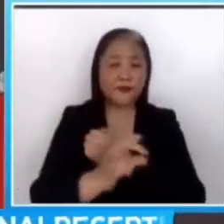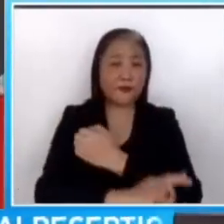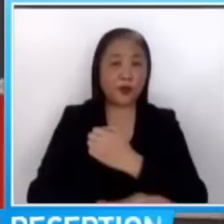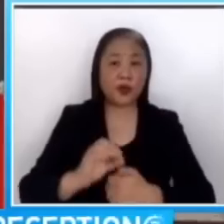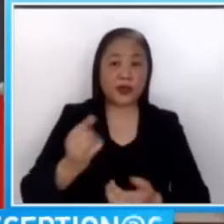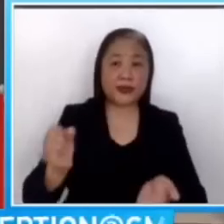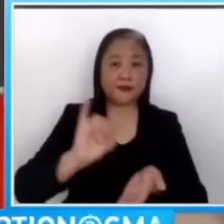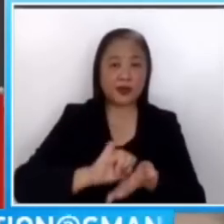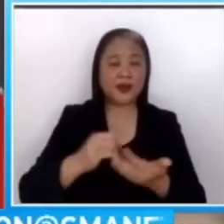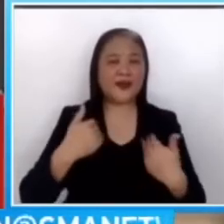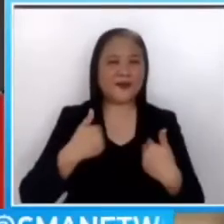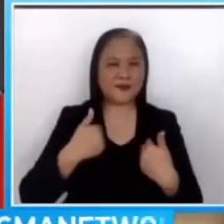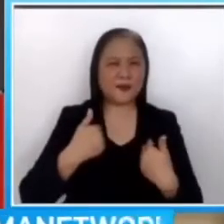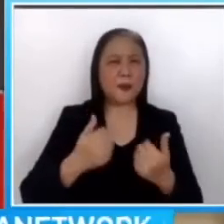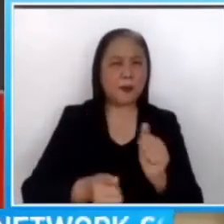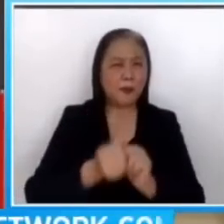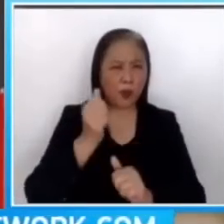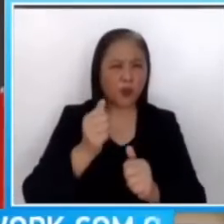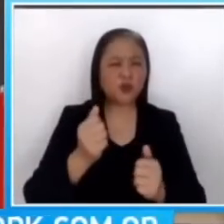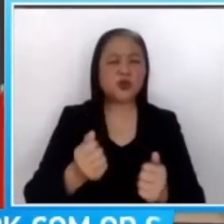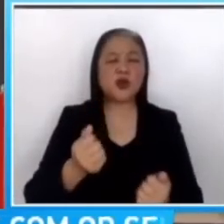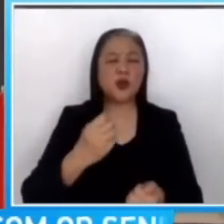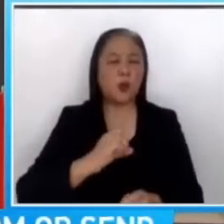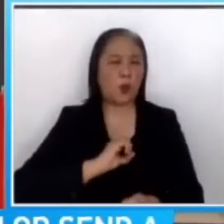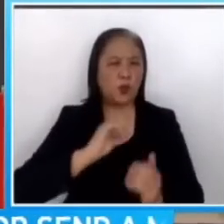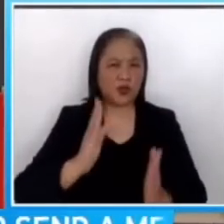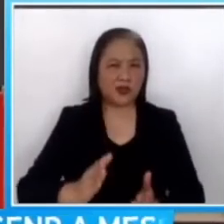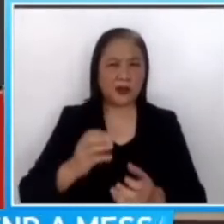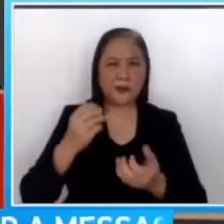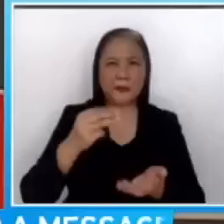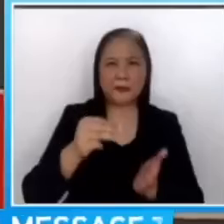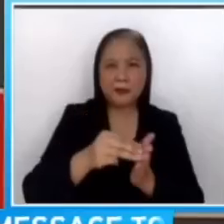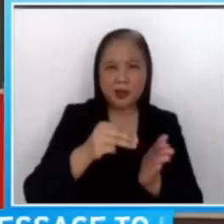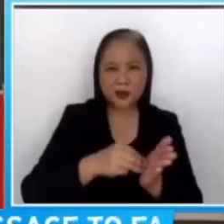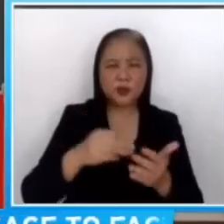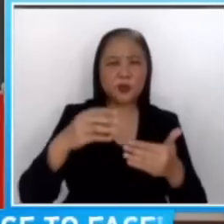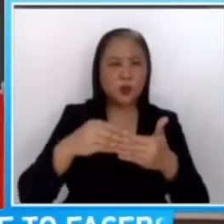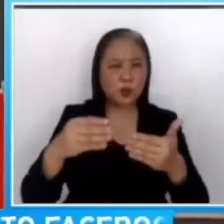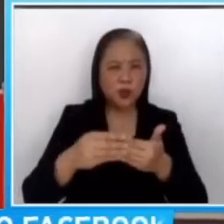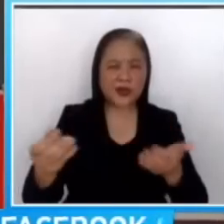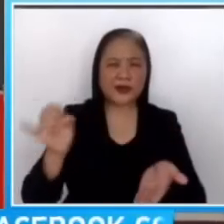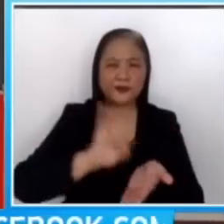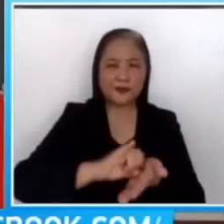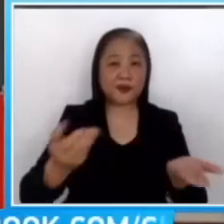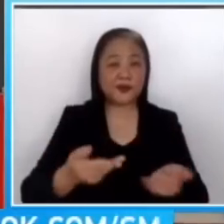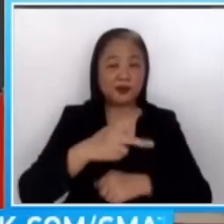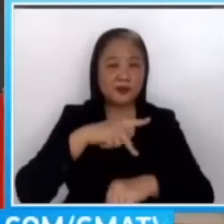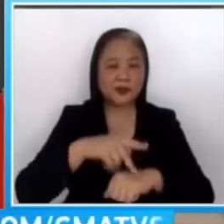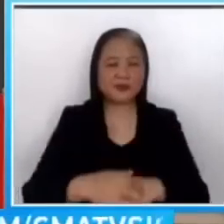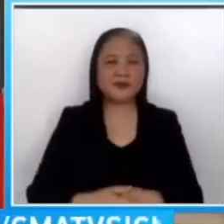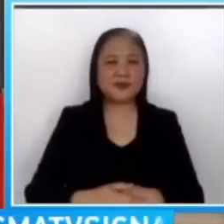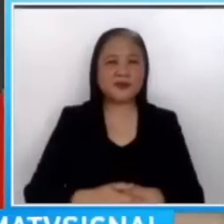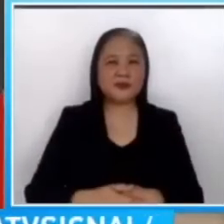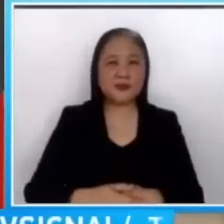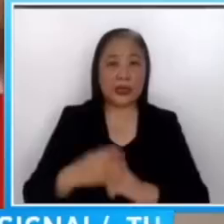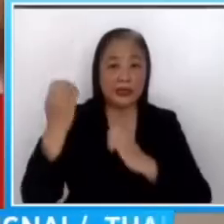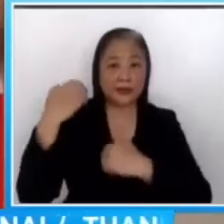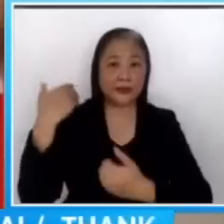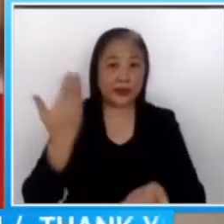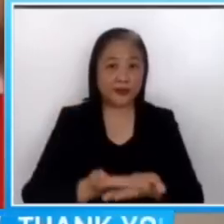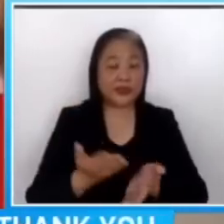ng equity, lalo't milyon-milyon dolyar ang kanilang i-invest sa bansa. Nakatakda rin daw dumating sa Oktubre ang sailing boat